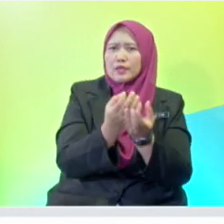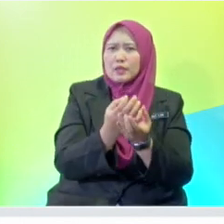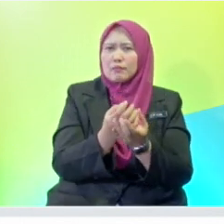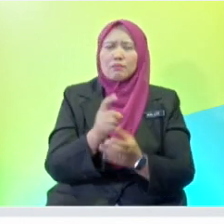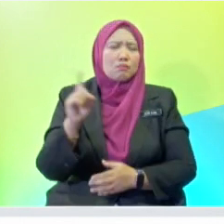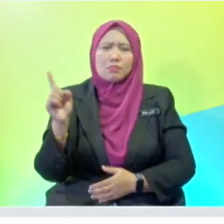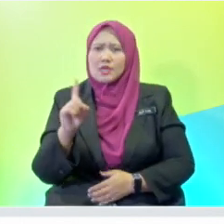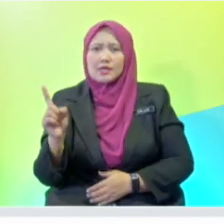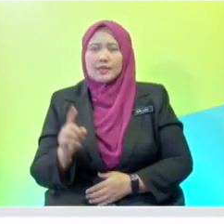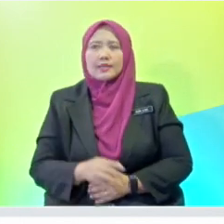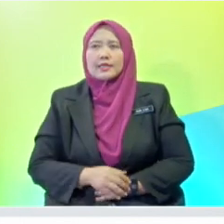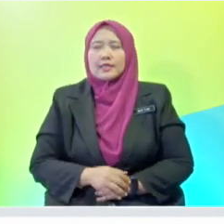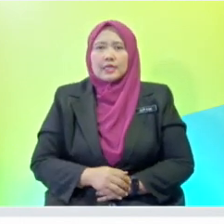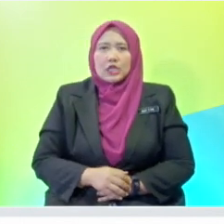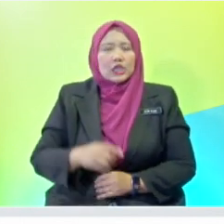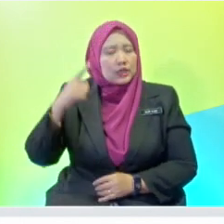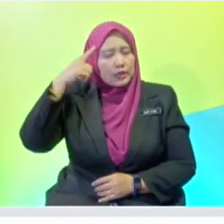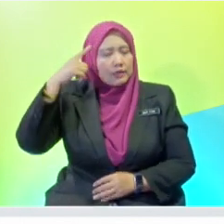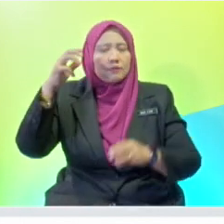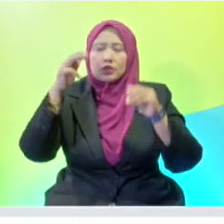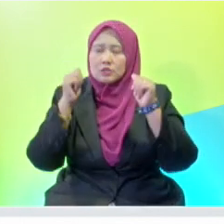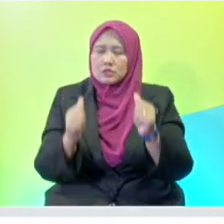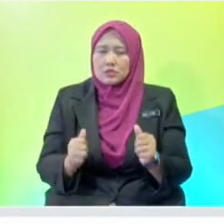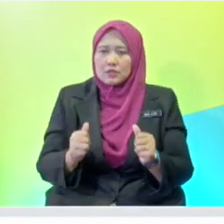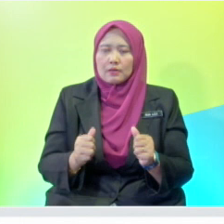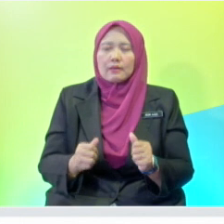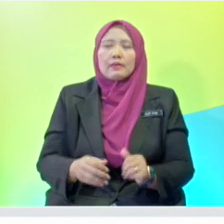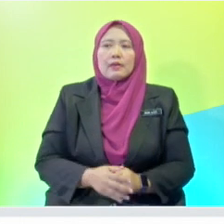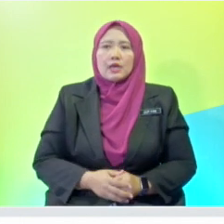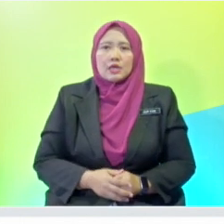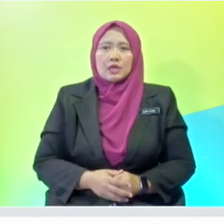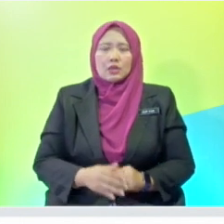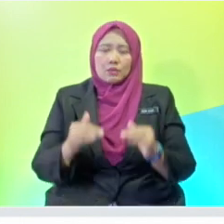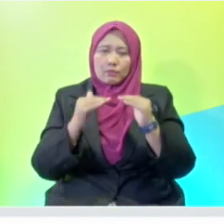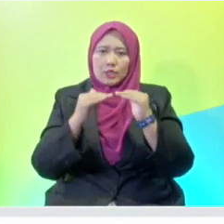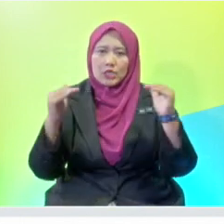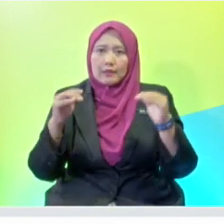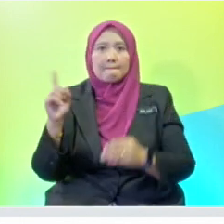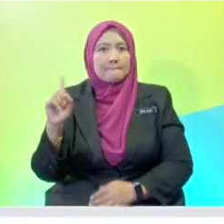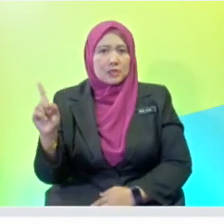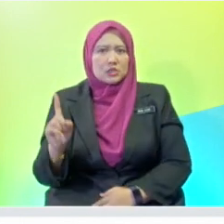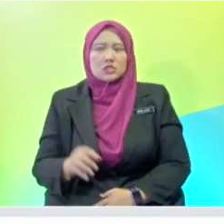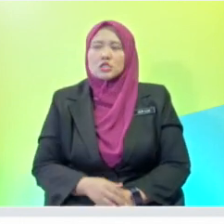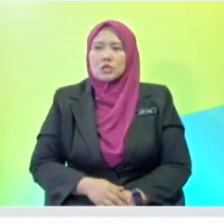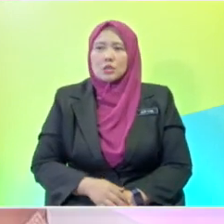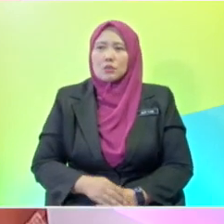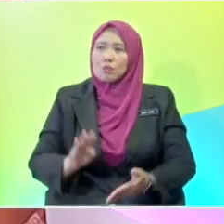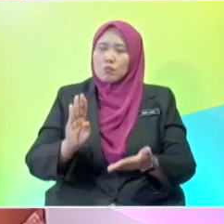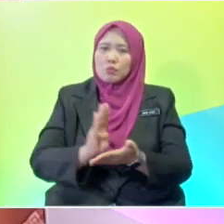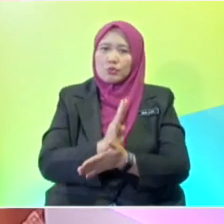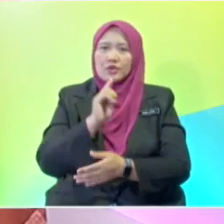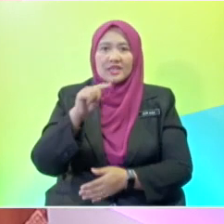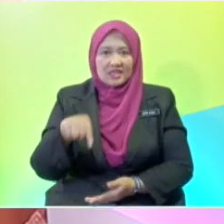yang dihadapi oleh warga emas ini pada peringkat yang mana Jadi sebenarnya daripada burung ini dapat membantu